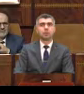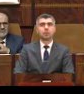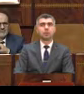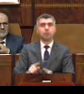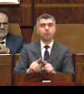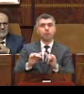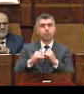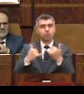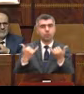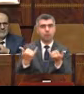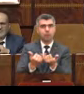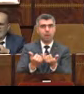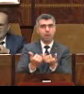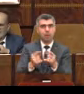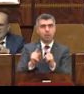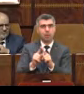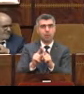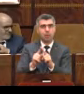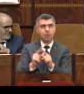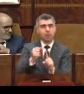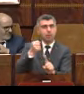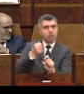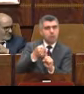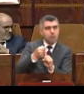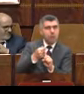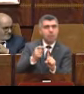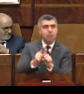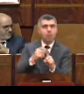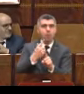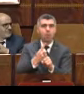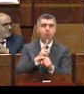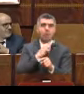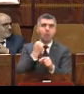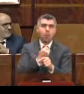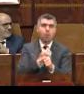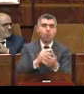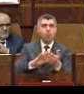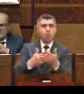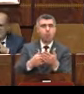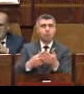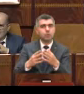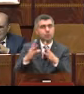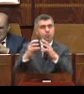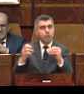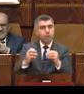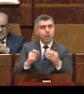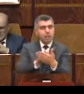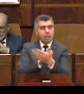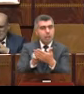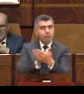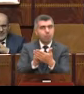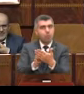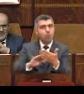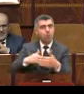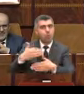الجلسة خاصة للحصيلة ديال الحكومة، إلا بغيتوا نبرمجوها باش تجي الحكومة تعطي الحساب بعد هذه